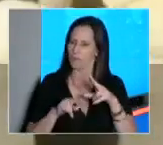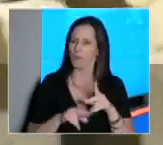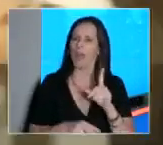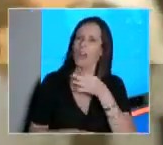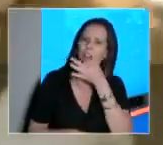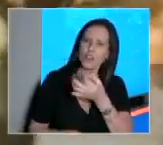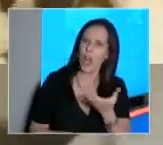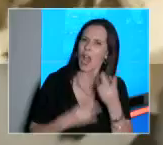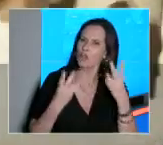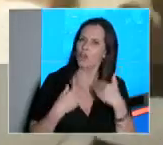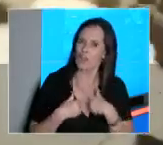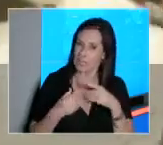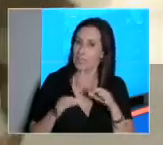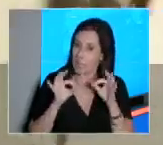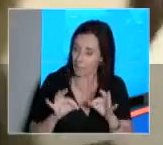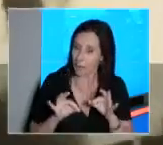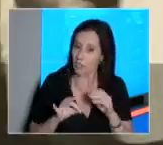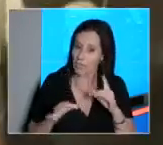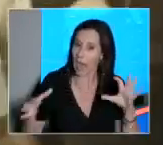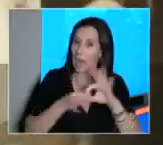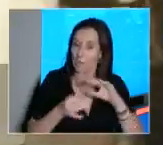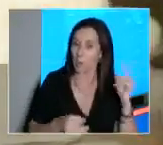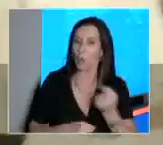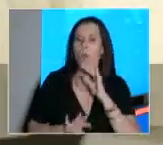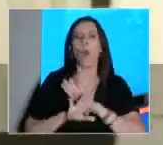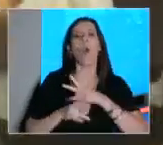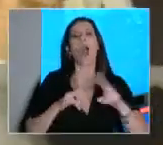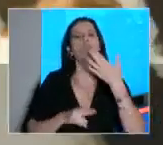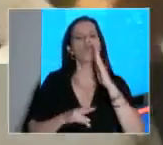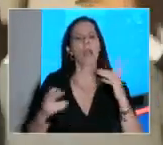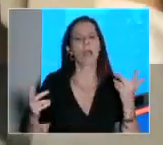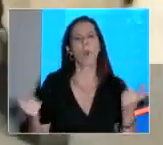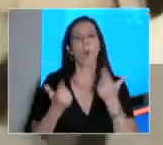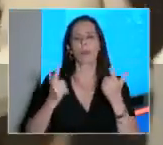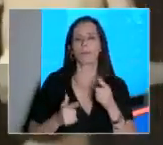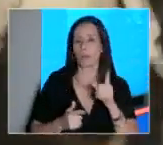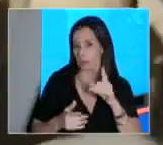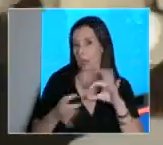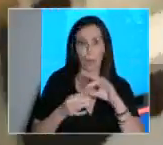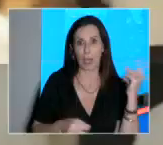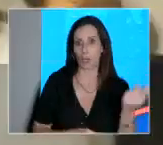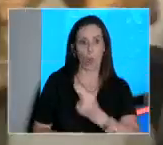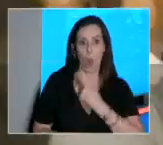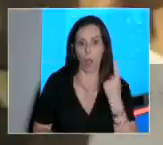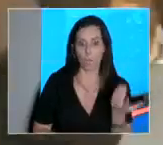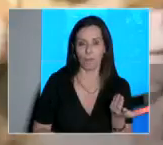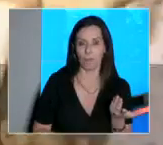עכשיו, אבל השאלה הקריטית שלי, זה באמת אירוע שאמור לחבר את כל העם, או שרק ירושלים חוגגת? הוא אמור לחבר את כל העם.